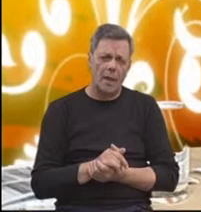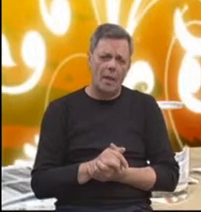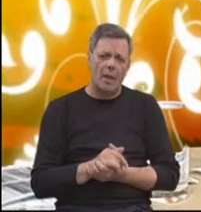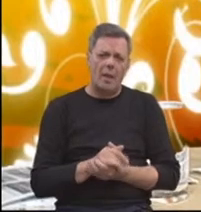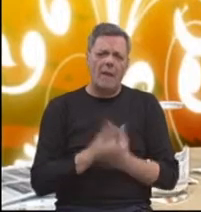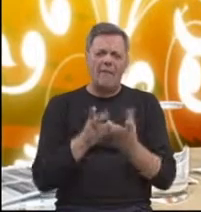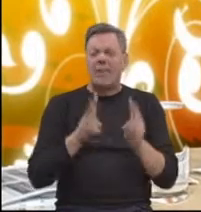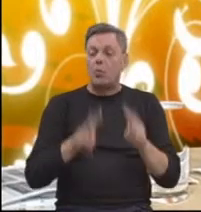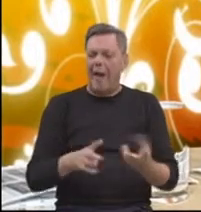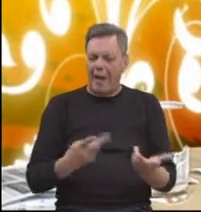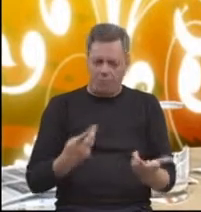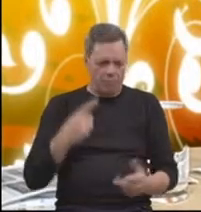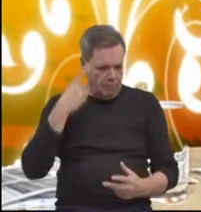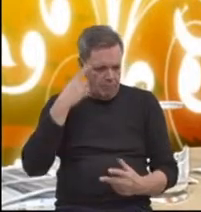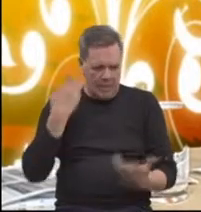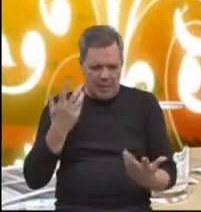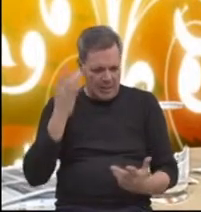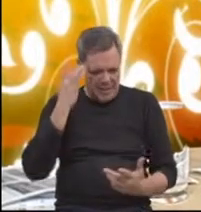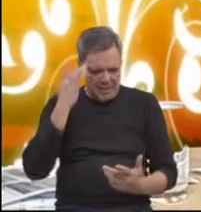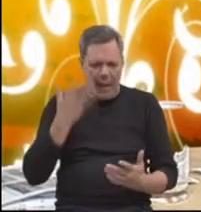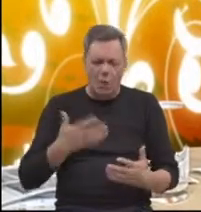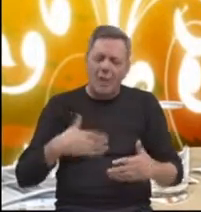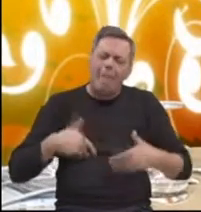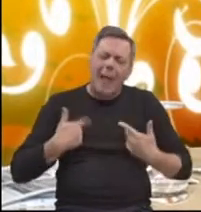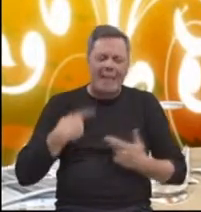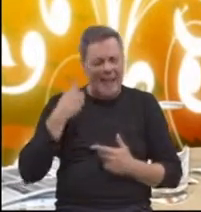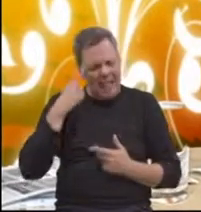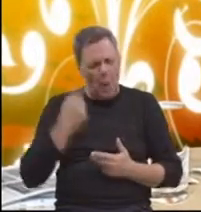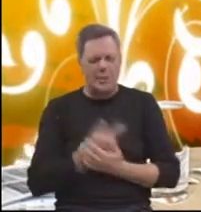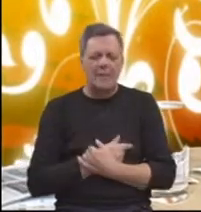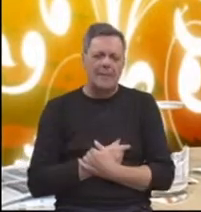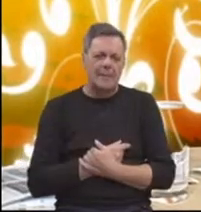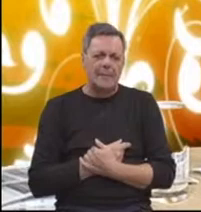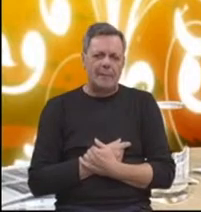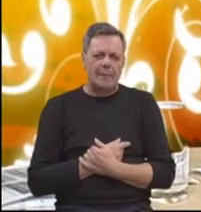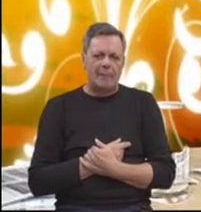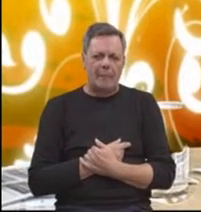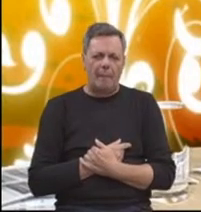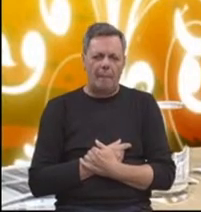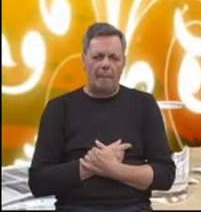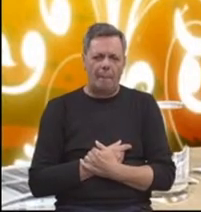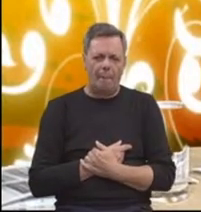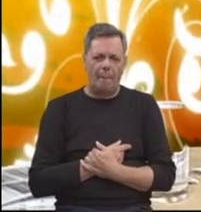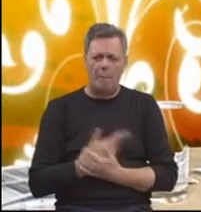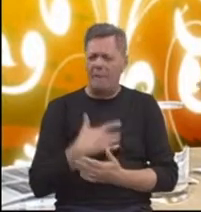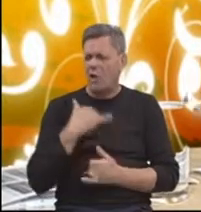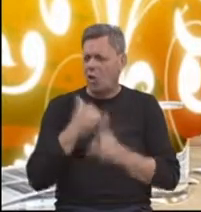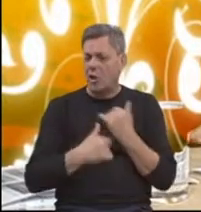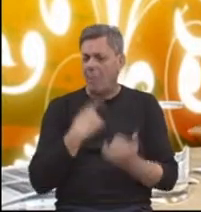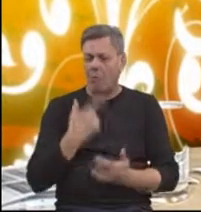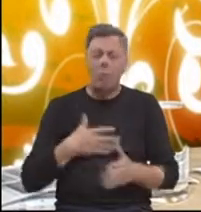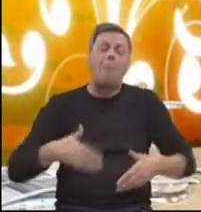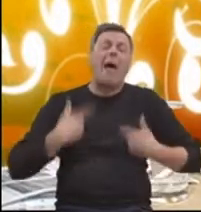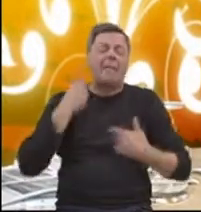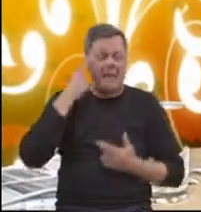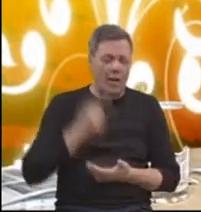jedna znanost. Znači, mlada znanost. Mlada znanstvena disciplina. Ali čini mi se da već nekoliko godina govorimo mlada znanost, pa valjda je dosegla neki